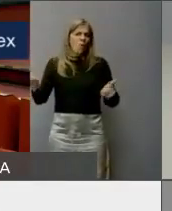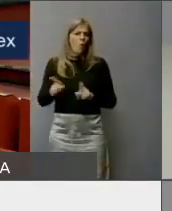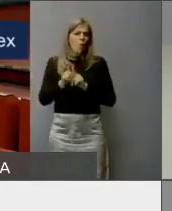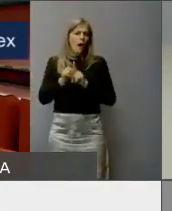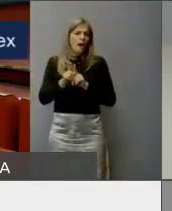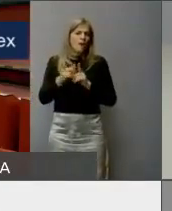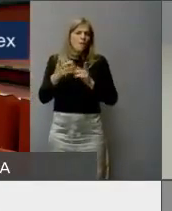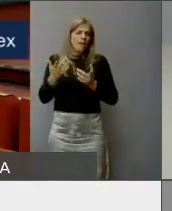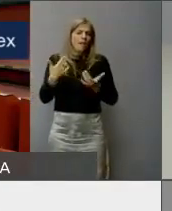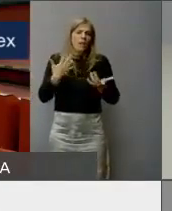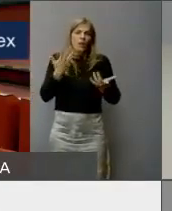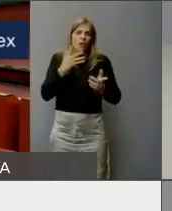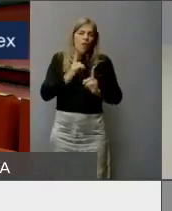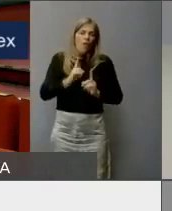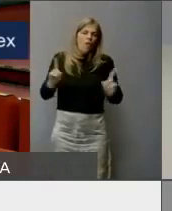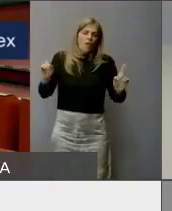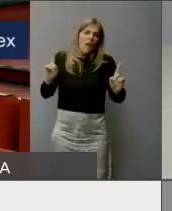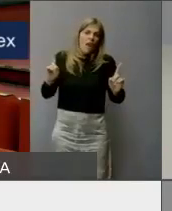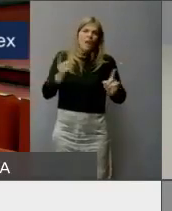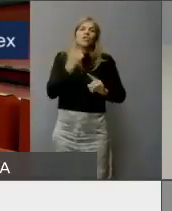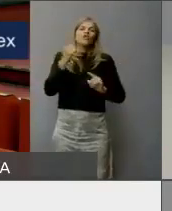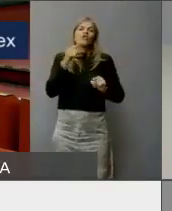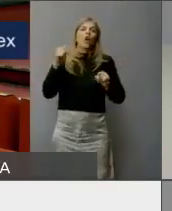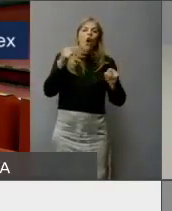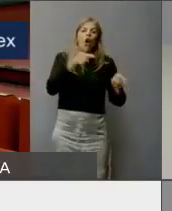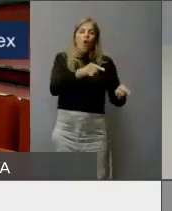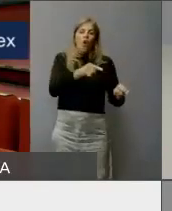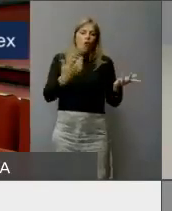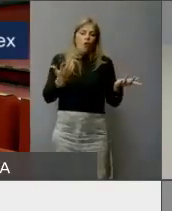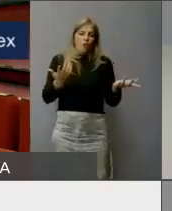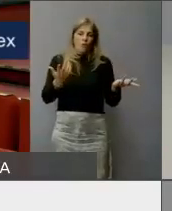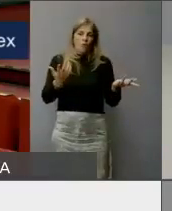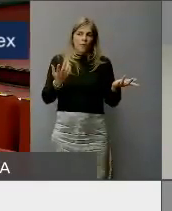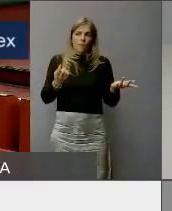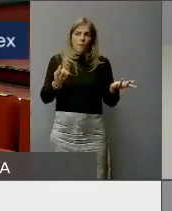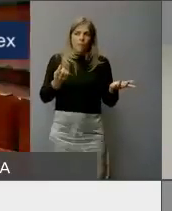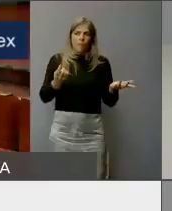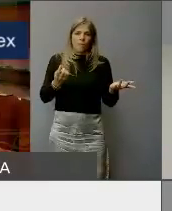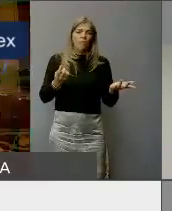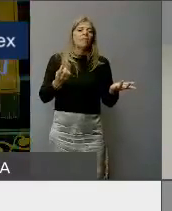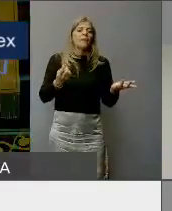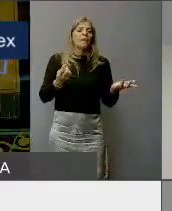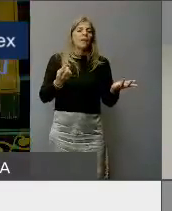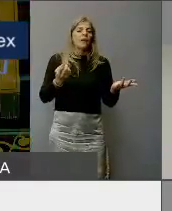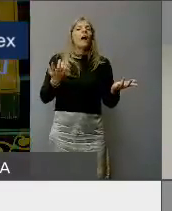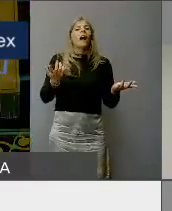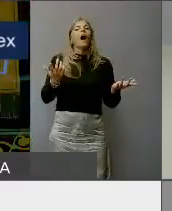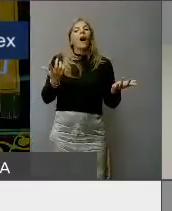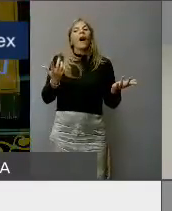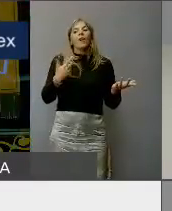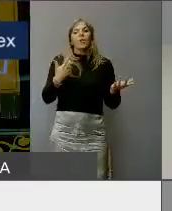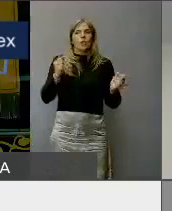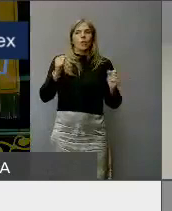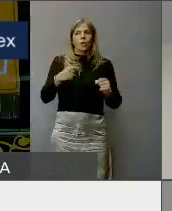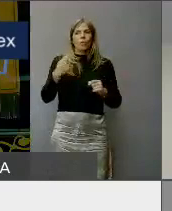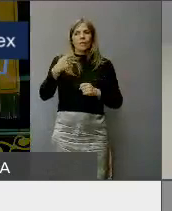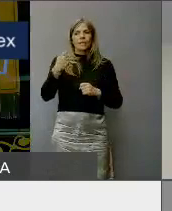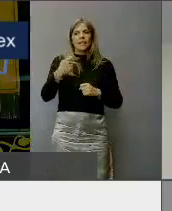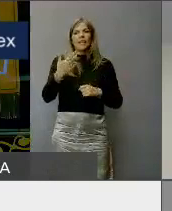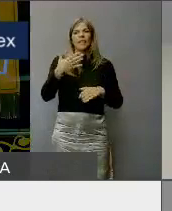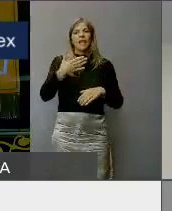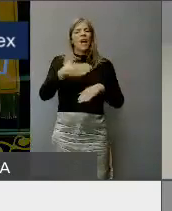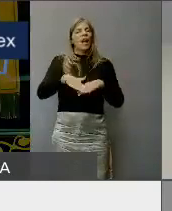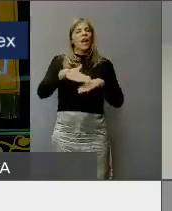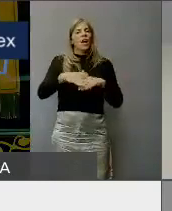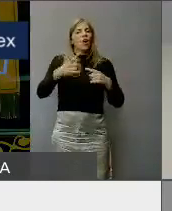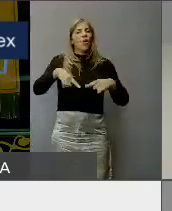io non vorrei mai amore ne va bene questo sarà un tema che potrete affrontare col presidente della competente commissione consigliera